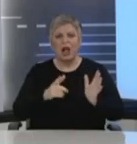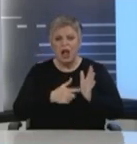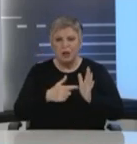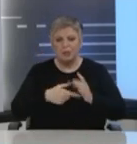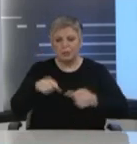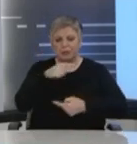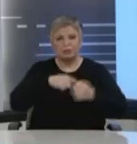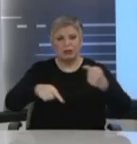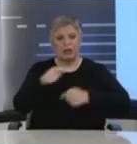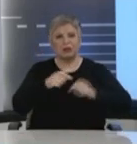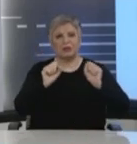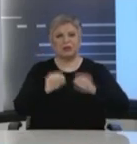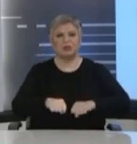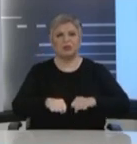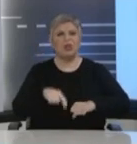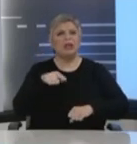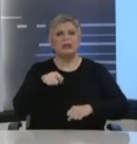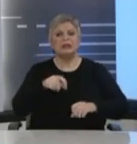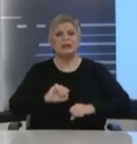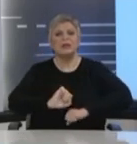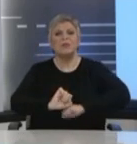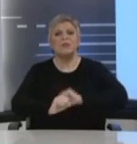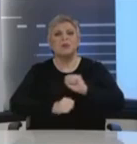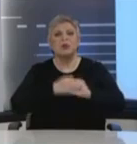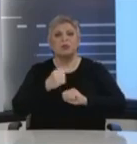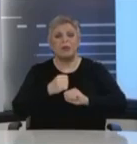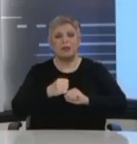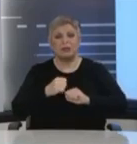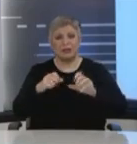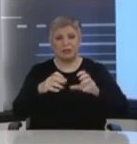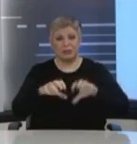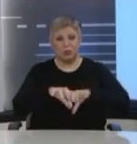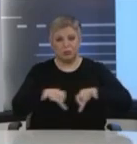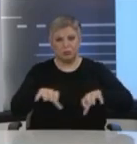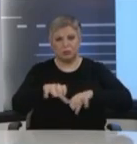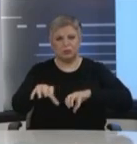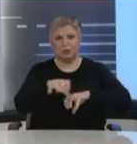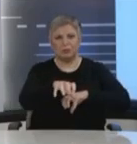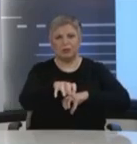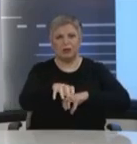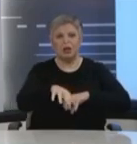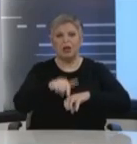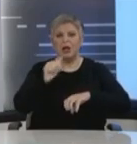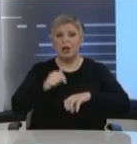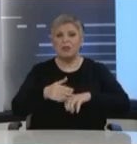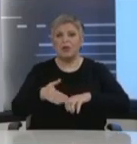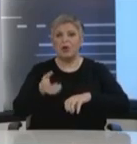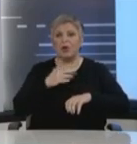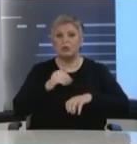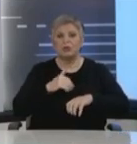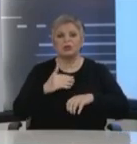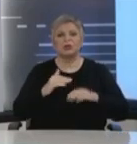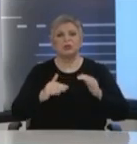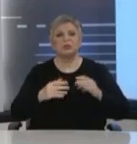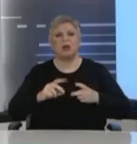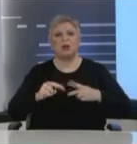να κάνετε? Προσπαθήσατε να διχάσετε τους πολιτικούς σας αντιπάλους και βεβαίως τον ελληνικό λαό.